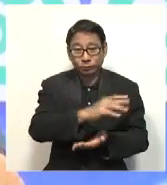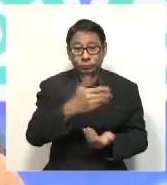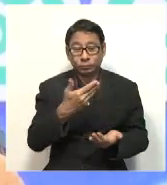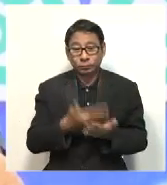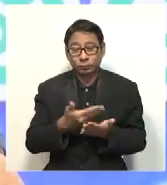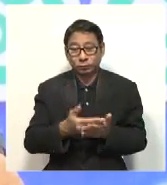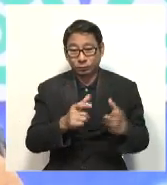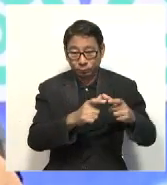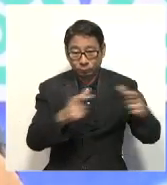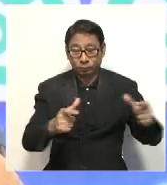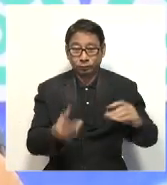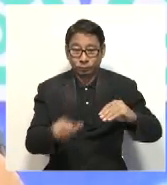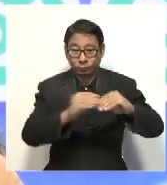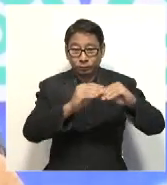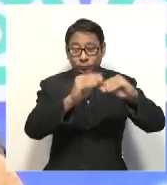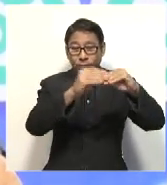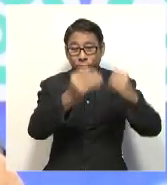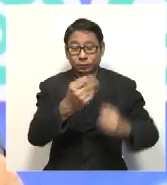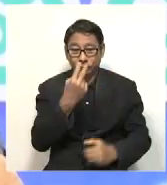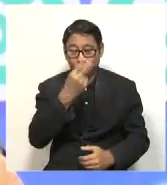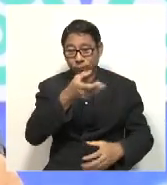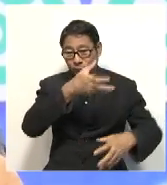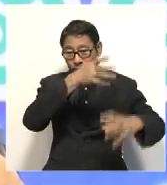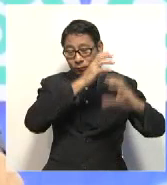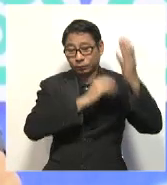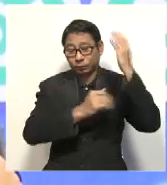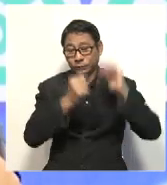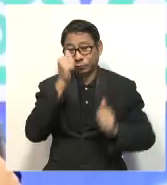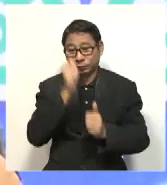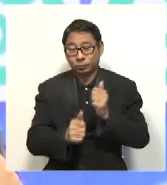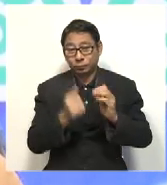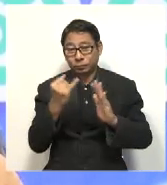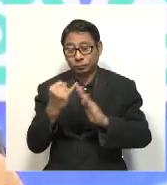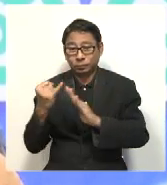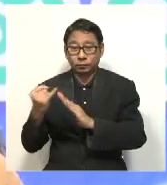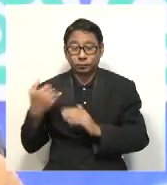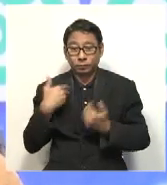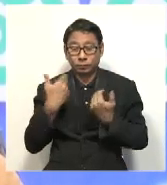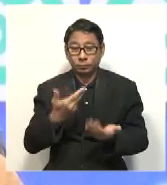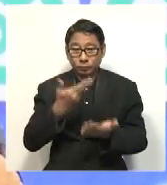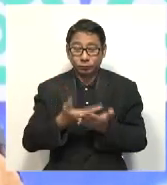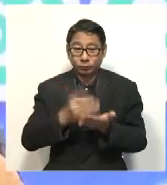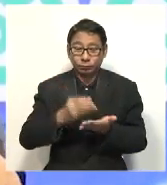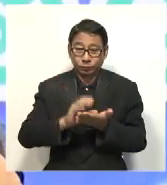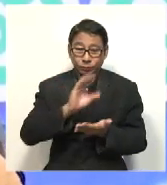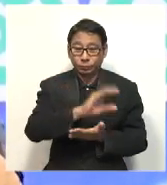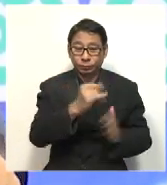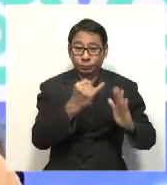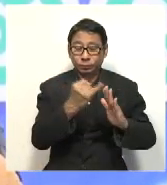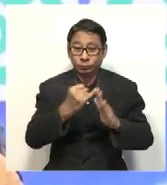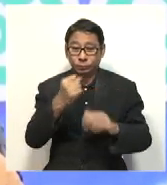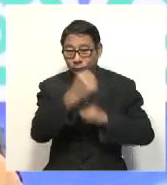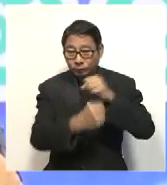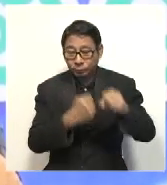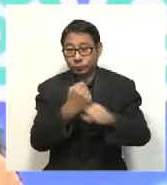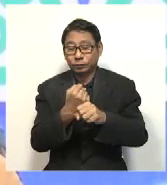าณมากกว่าเดิมนะไปดูได้ย้อนหลังดูได้ทุกจังหวัดนะไม่ว่าจะงบประมาณฟังก์ชันงบประมาณจังหวัดประจำปีง